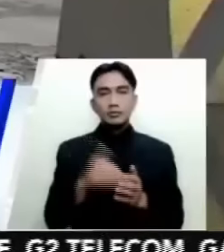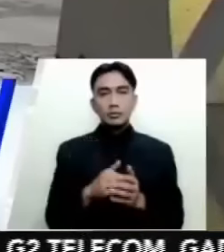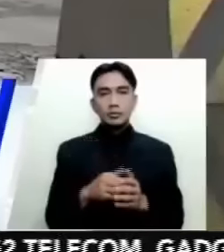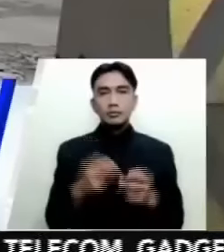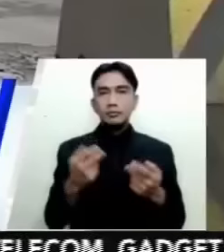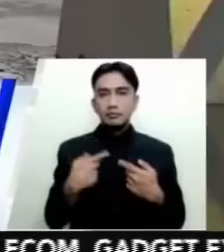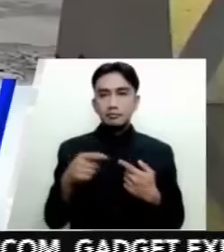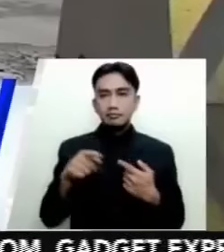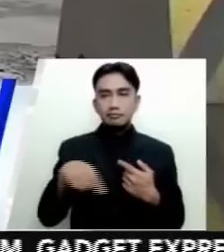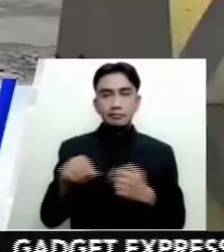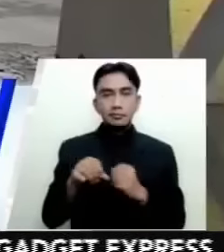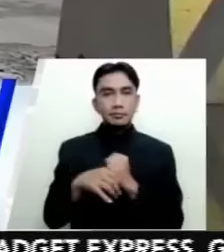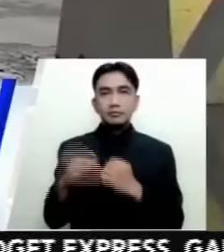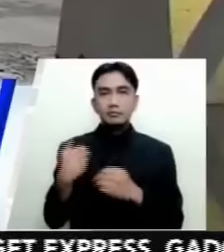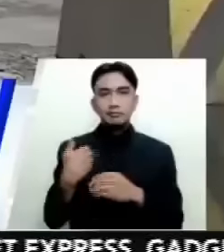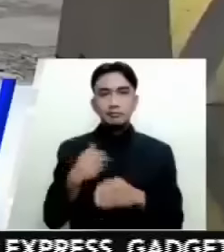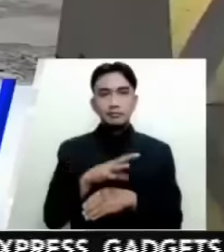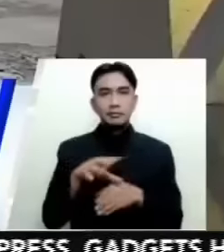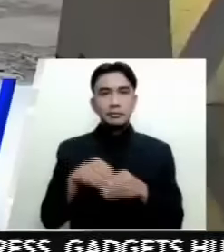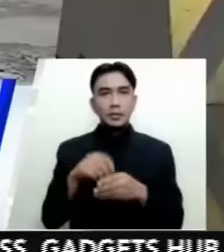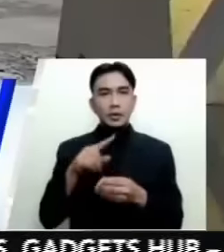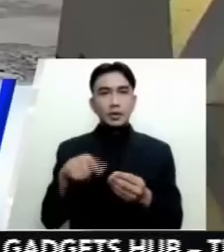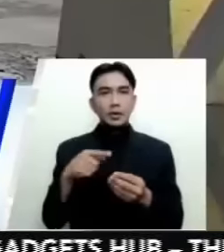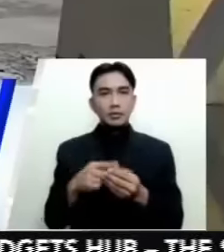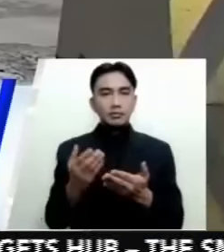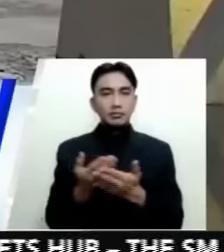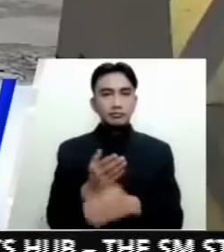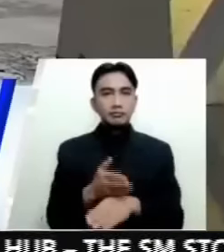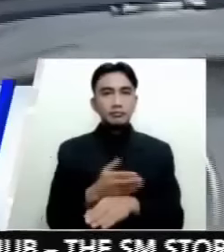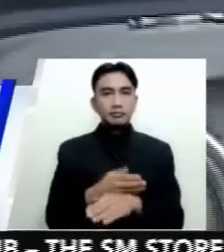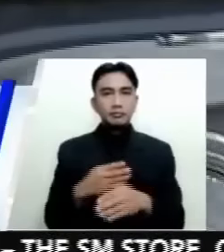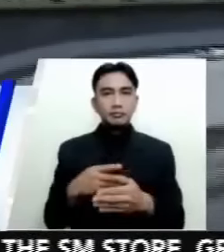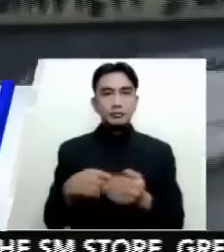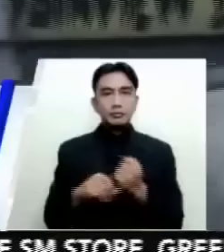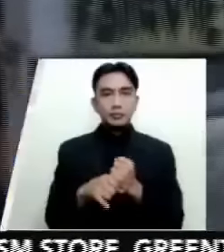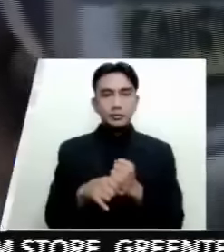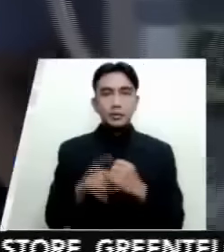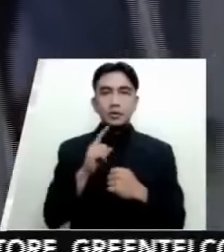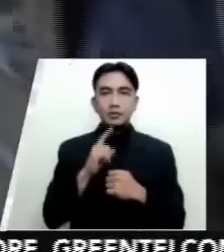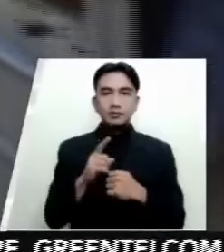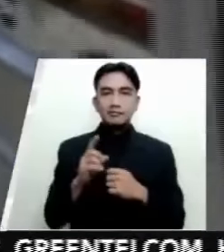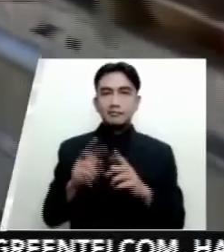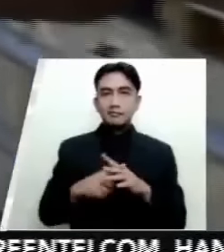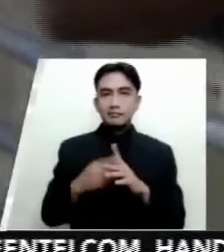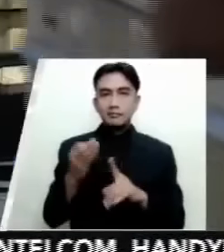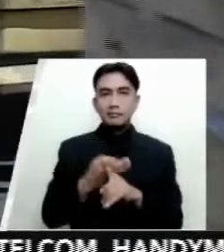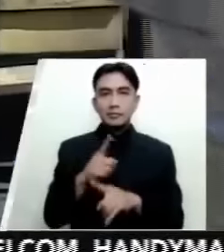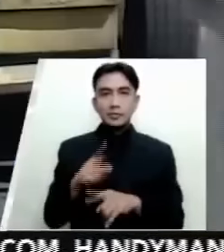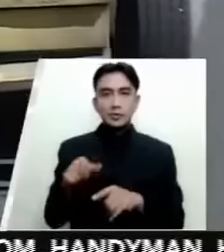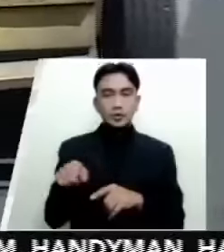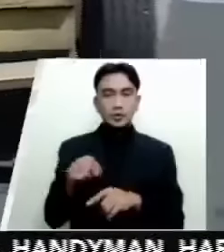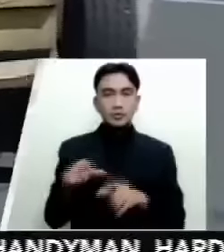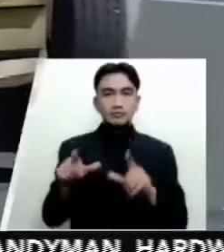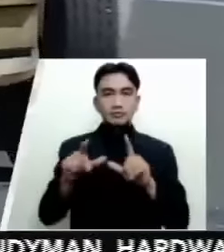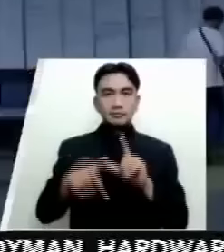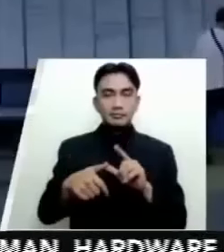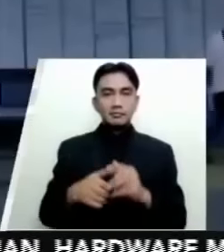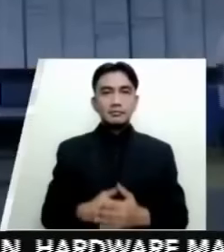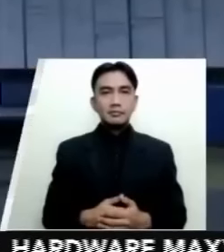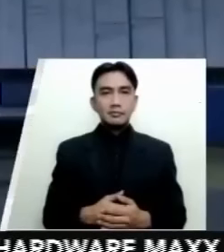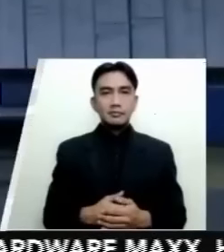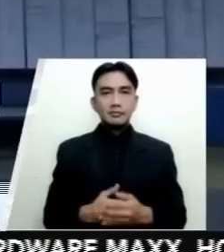rin consolidated at ituturing na kolorum sa February 1. Halos kalahati yan ng mga jeepney sa rehiyon.